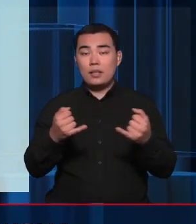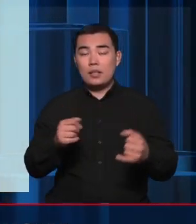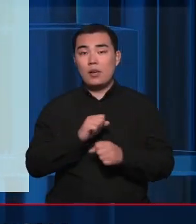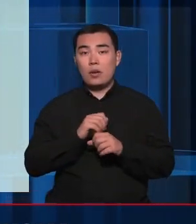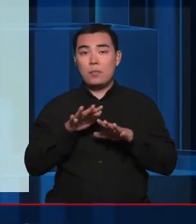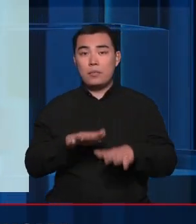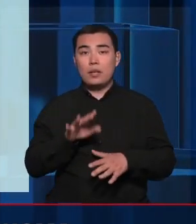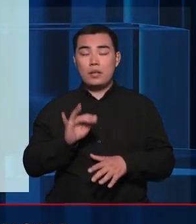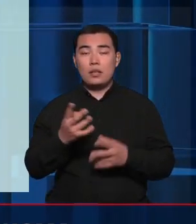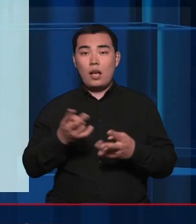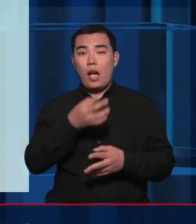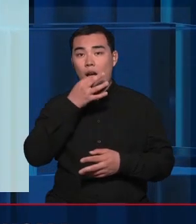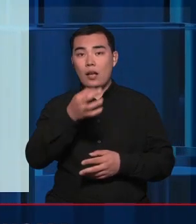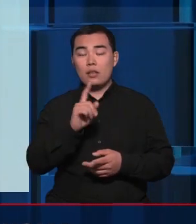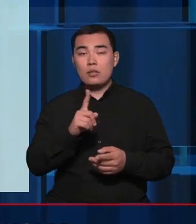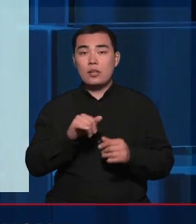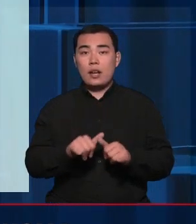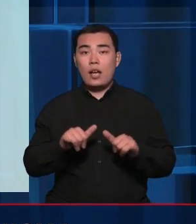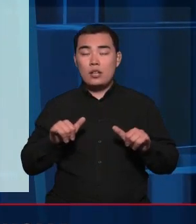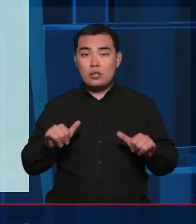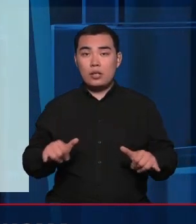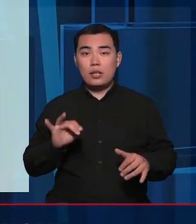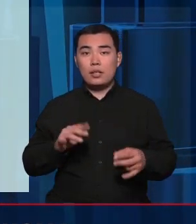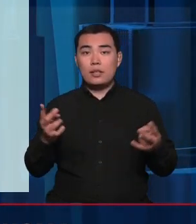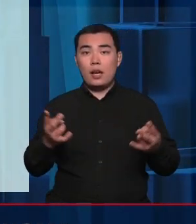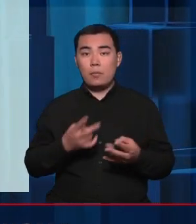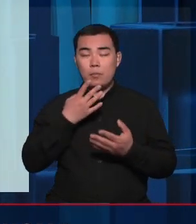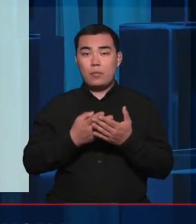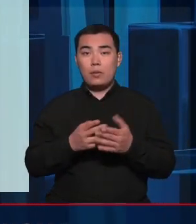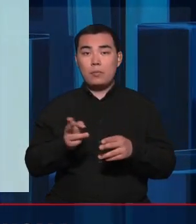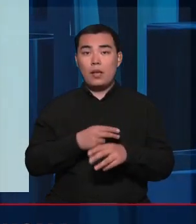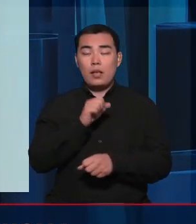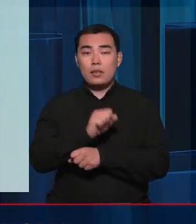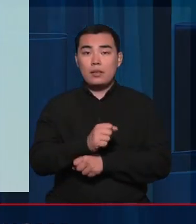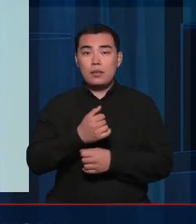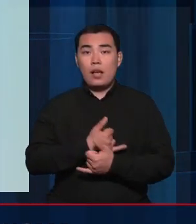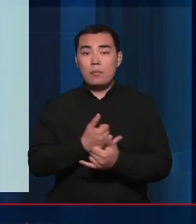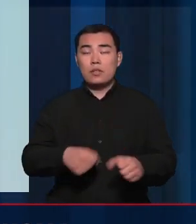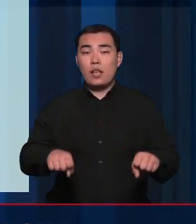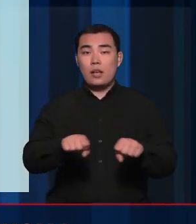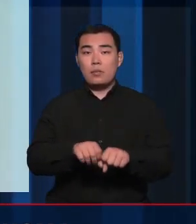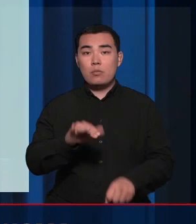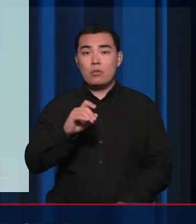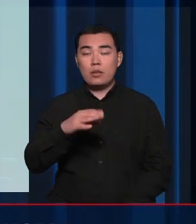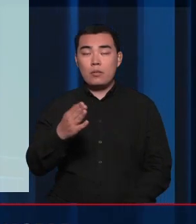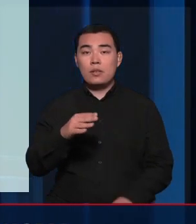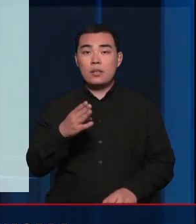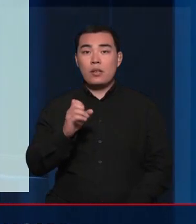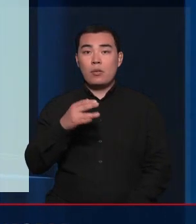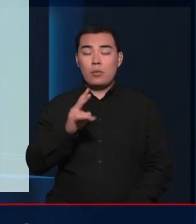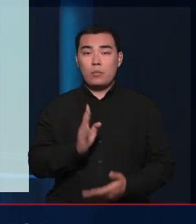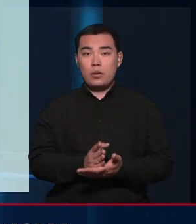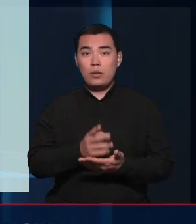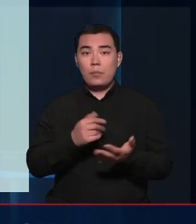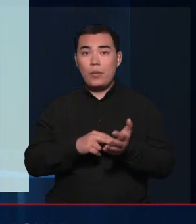зон. При этом надо учесть перспективы их расширения и необходимость бесперебойного снабжения в пик туристического сезона. Нужна отдельная